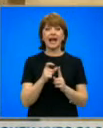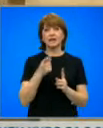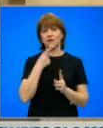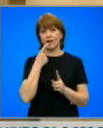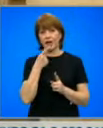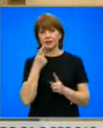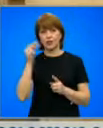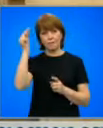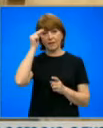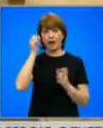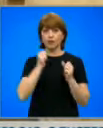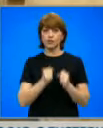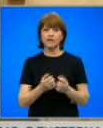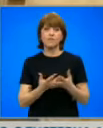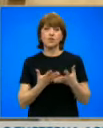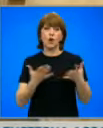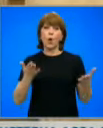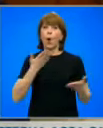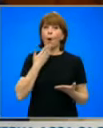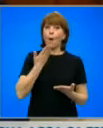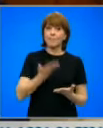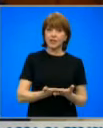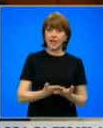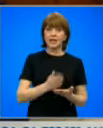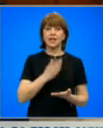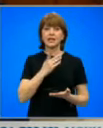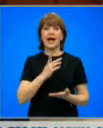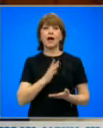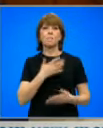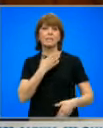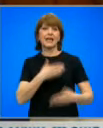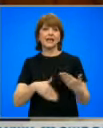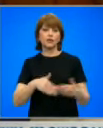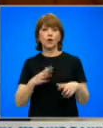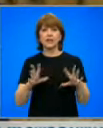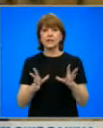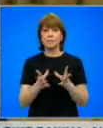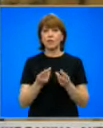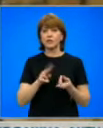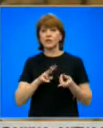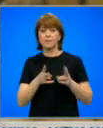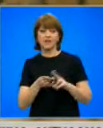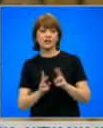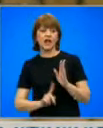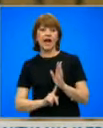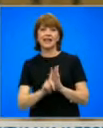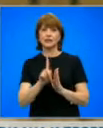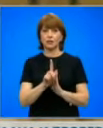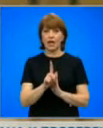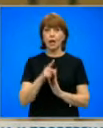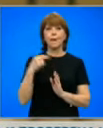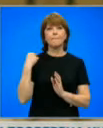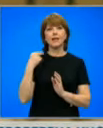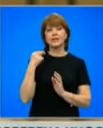заявил, че България очаква многобройните обещания на Република Северна Македония да започнат да се превръщат в резултати. Президентът